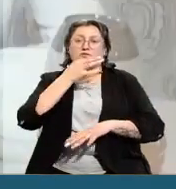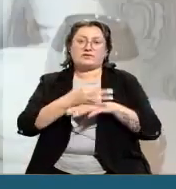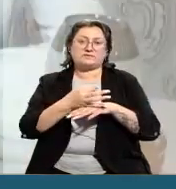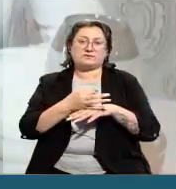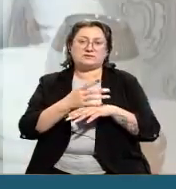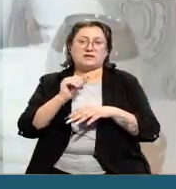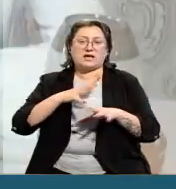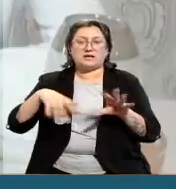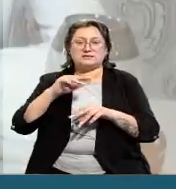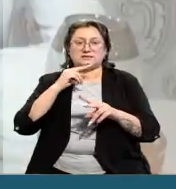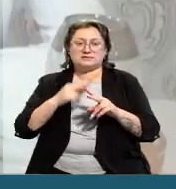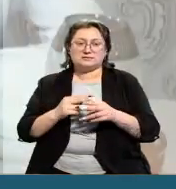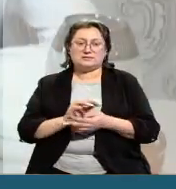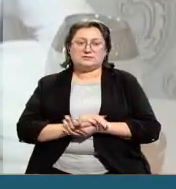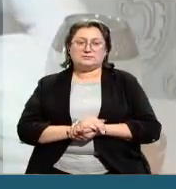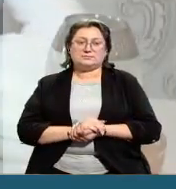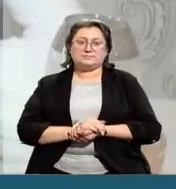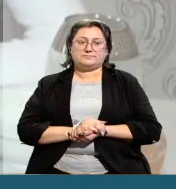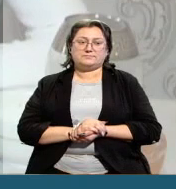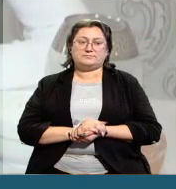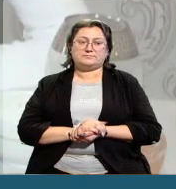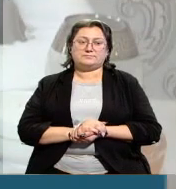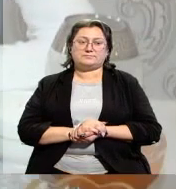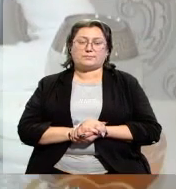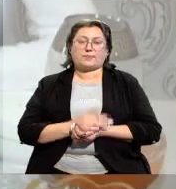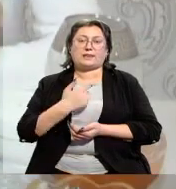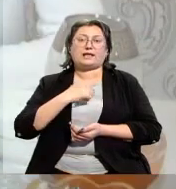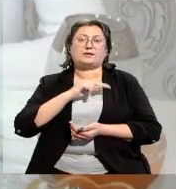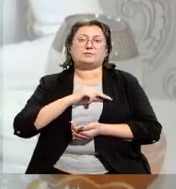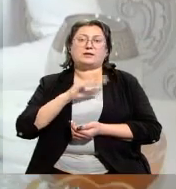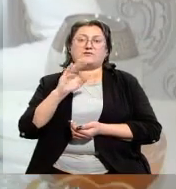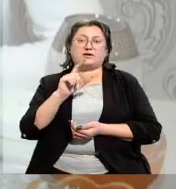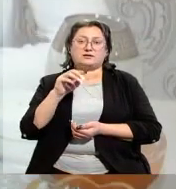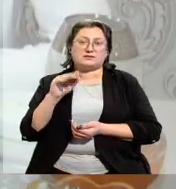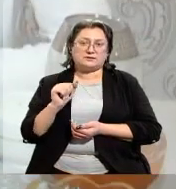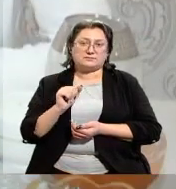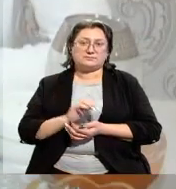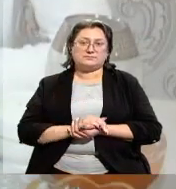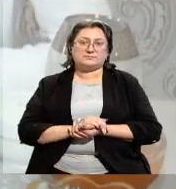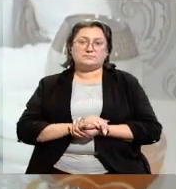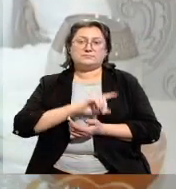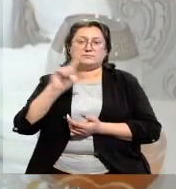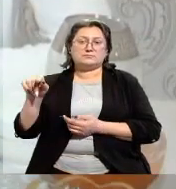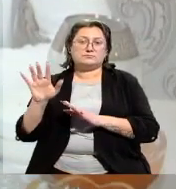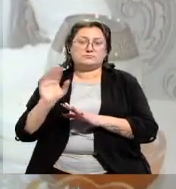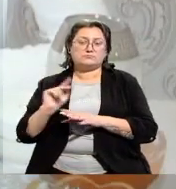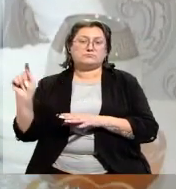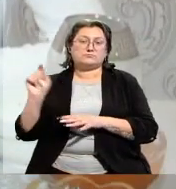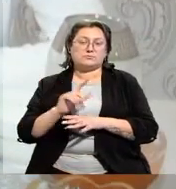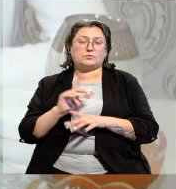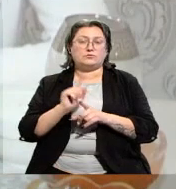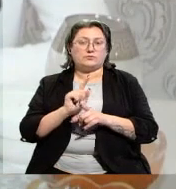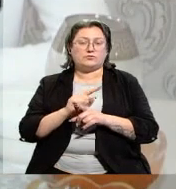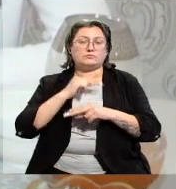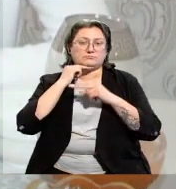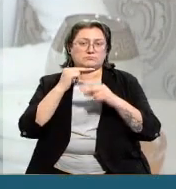енді жұмысым қазір 15 күн жұмыста сыртта жүрем, 15 күн үйдемін. Сол уақытқа кеткенде үйде өзі қожайын